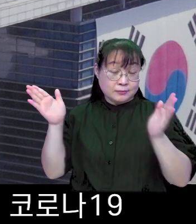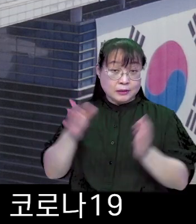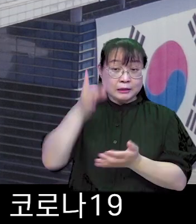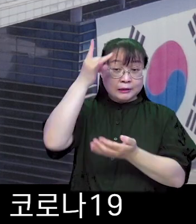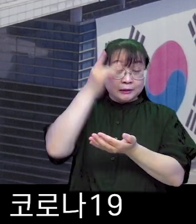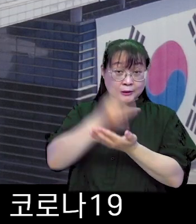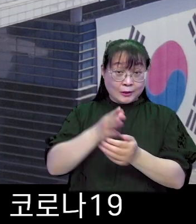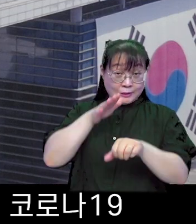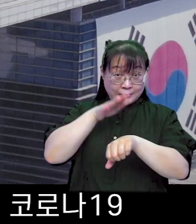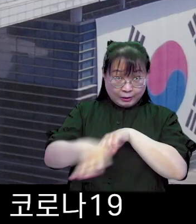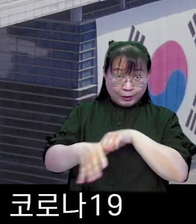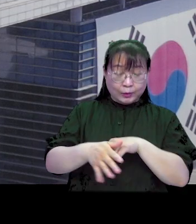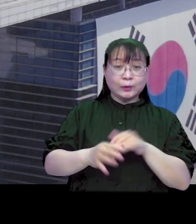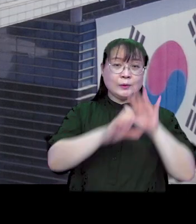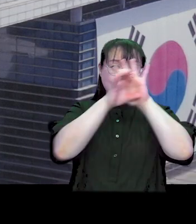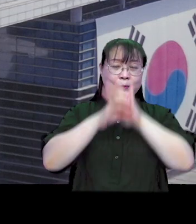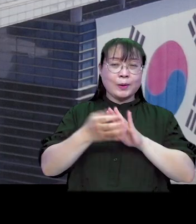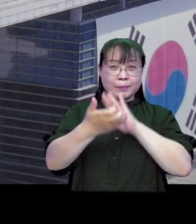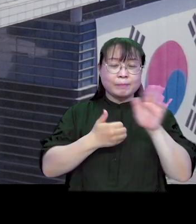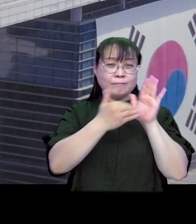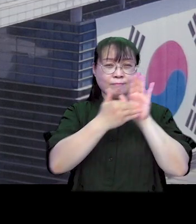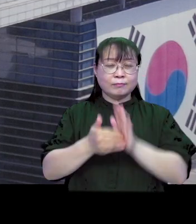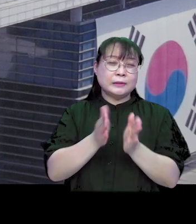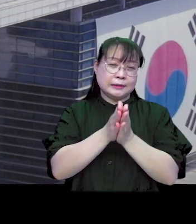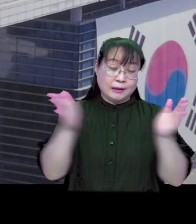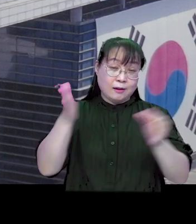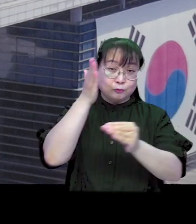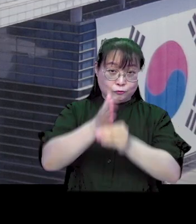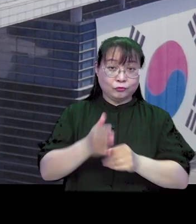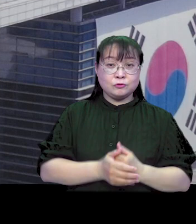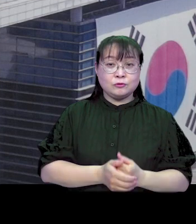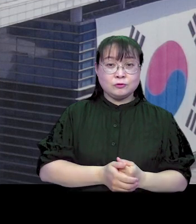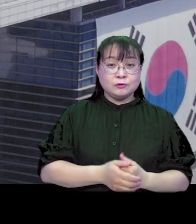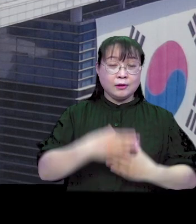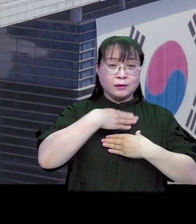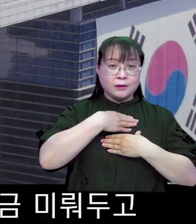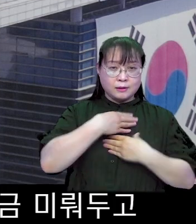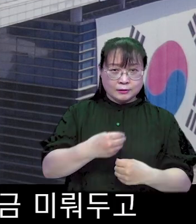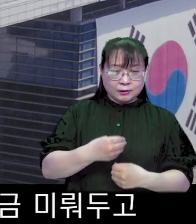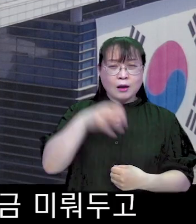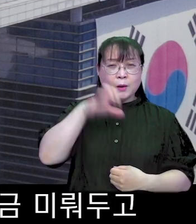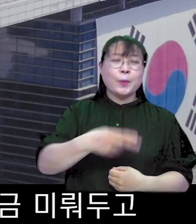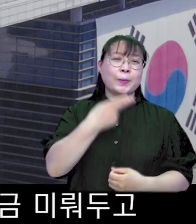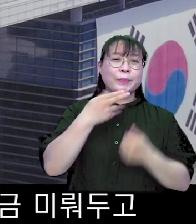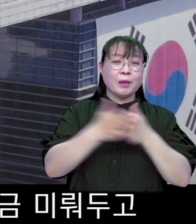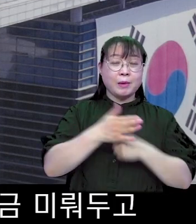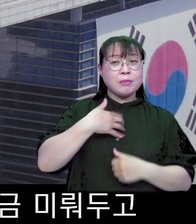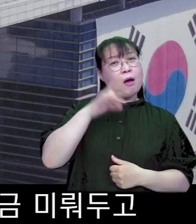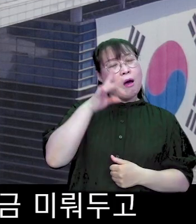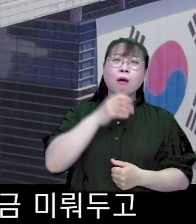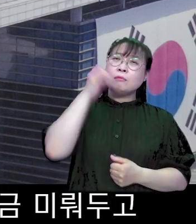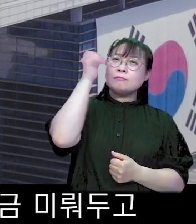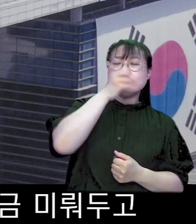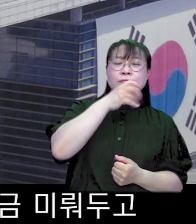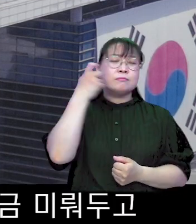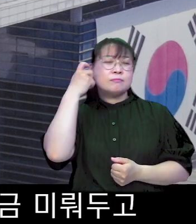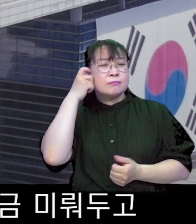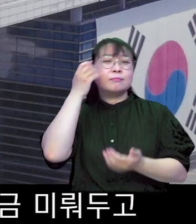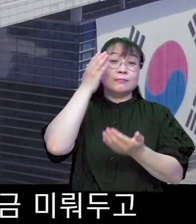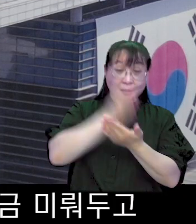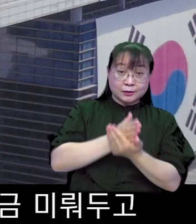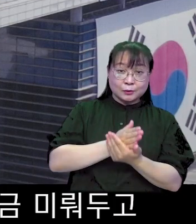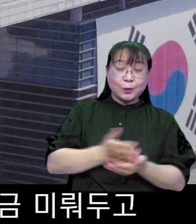시행 등 천안형 코로나19 선제적 방역 조치를 시행하고 있습니다. 안전한 곳은 없는 만큼 나 하나쯤이